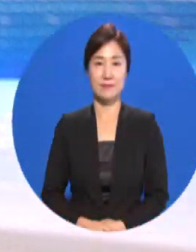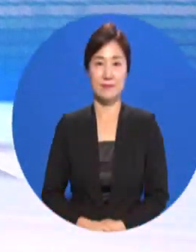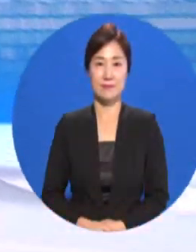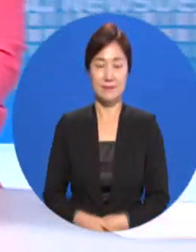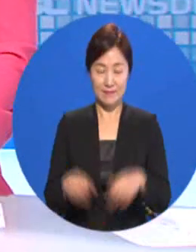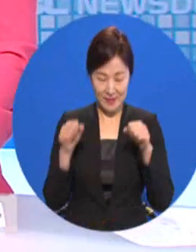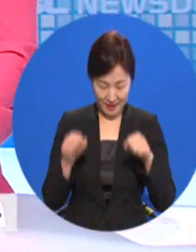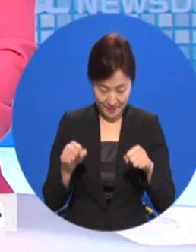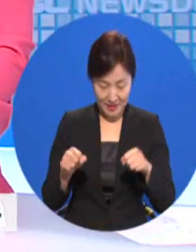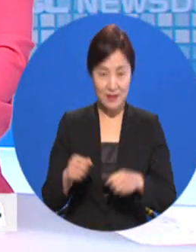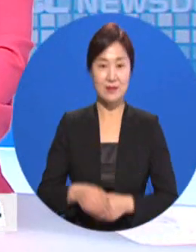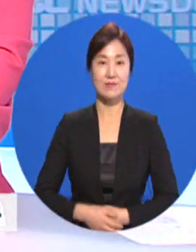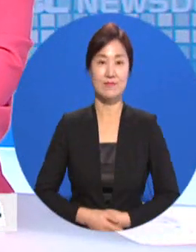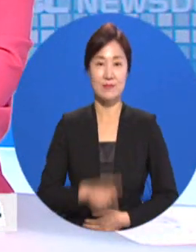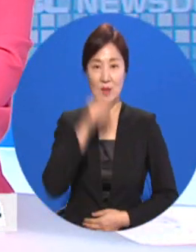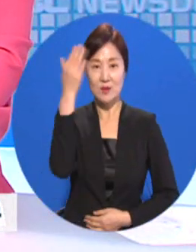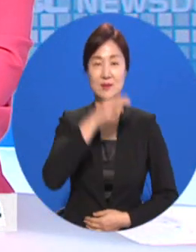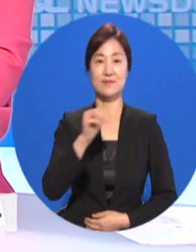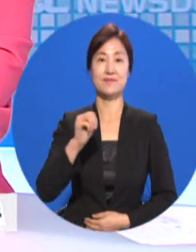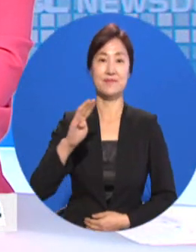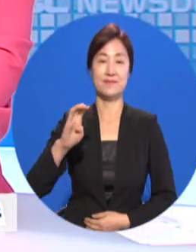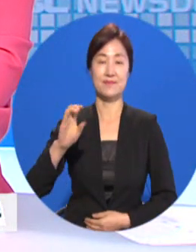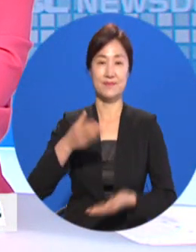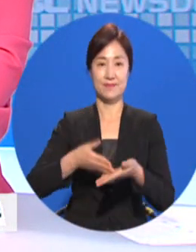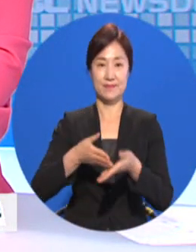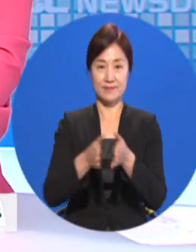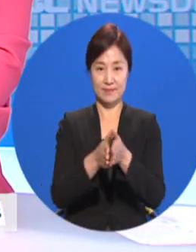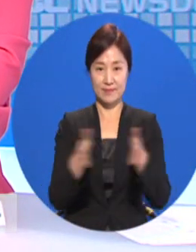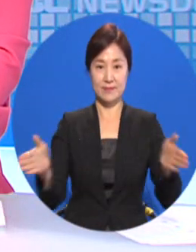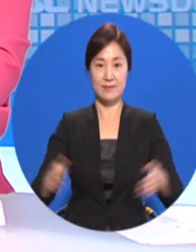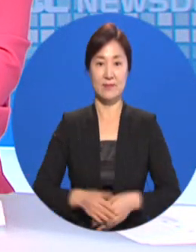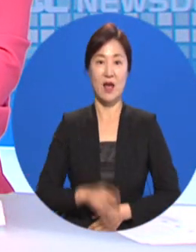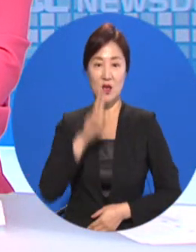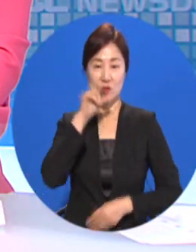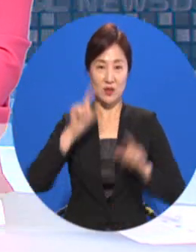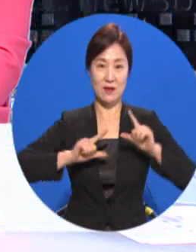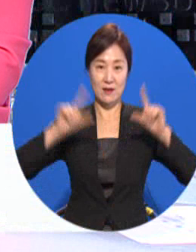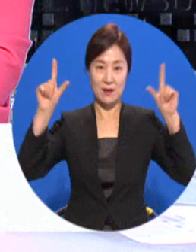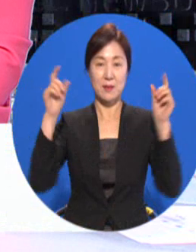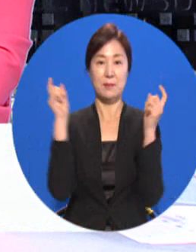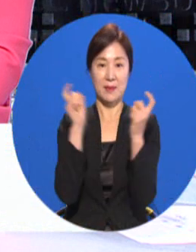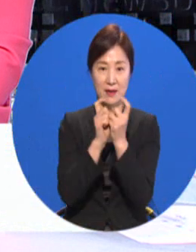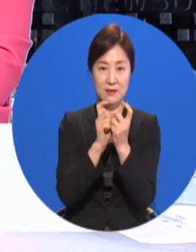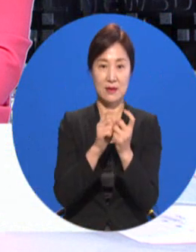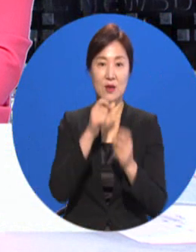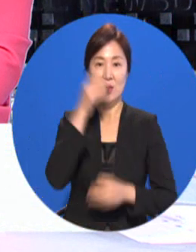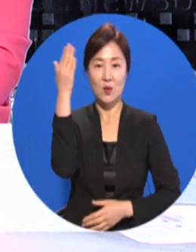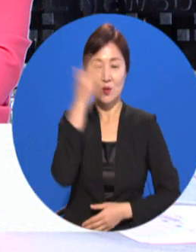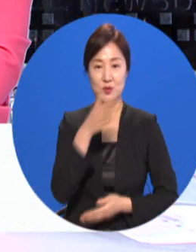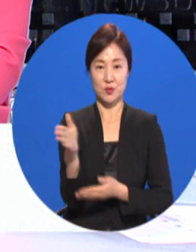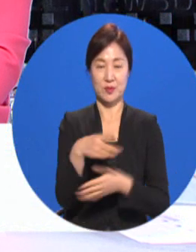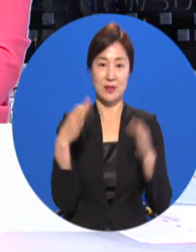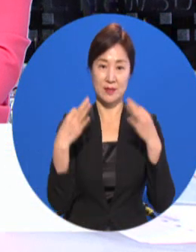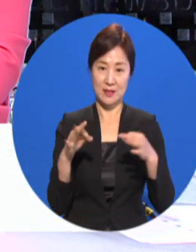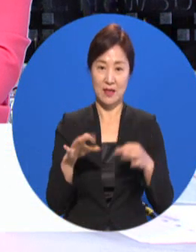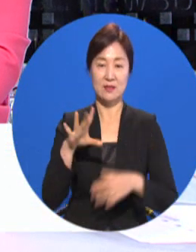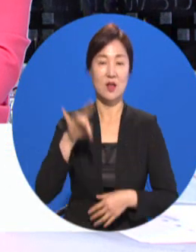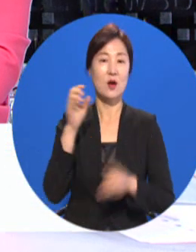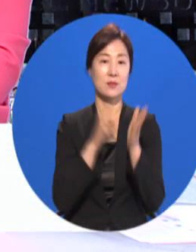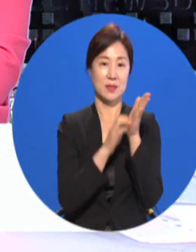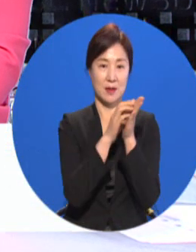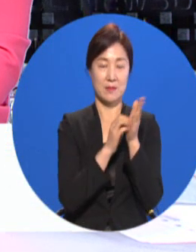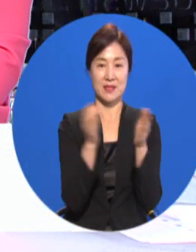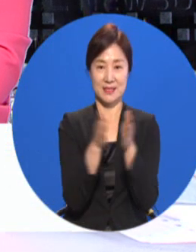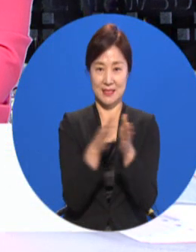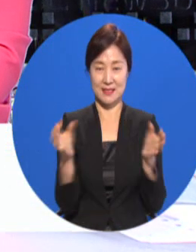너의 수청 여러분 안녕하십니까 여수 mbc 뉴스데스크 입니다 경쟁력 새해를 맞아 오늘 여수 수업에서는 올해 첫 경매를 기념하는 초